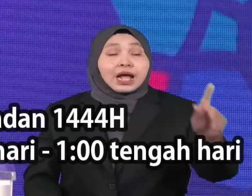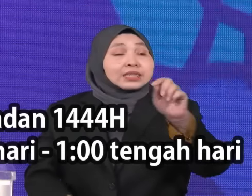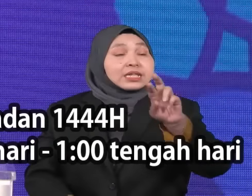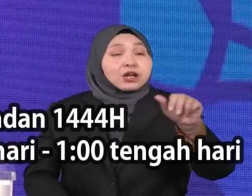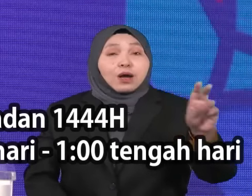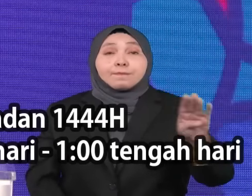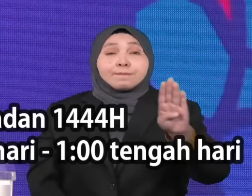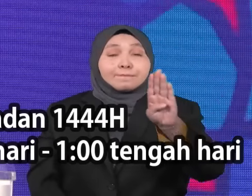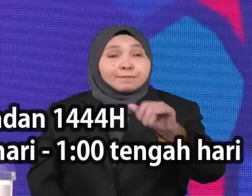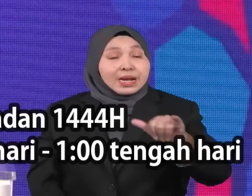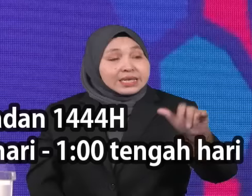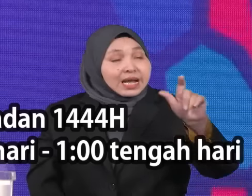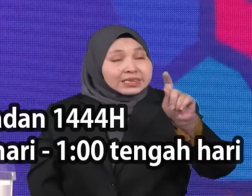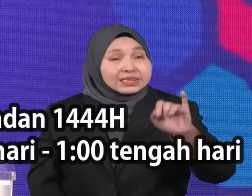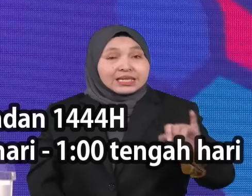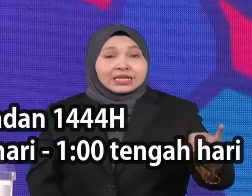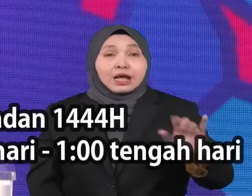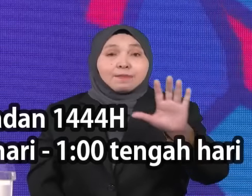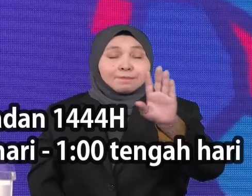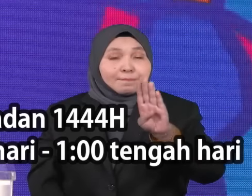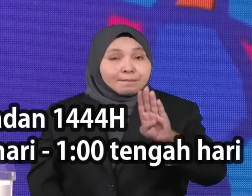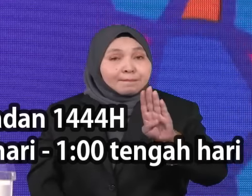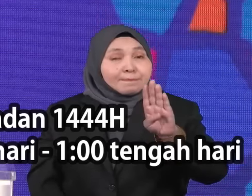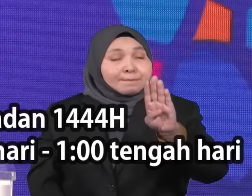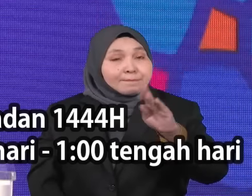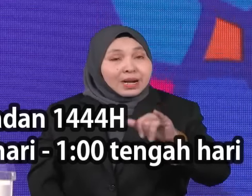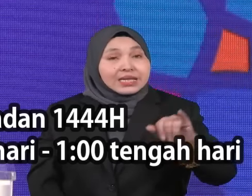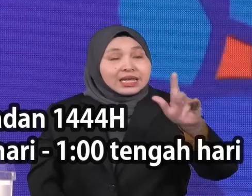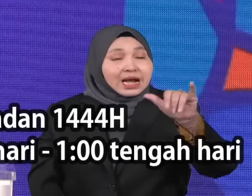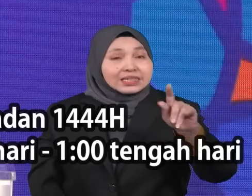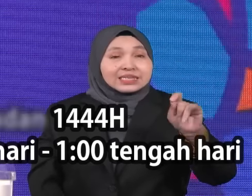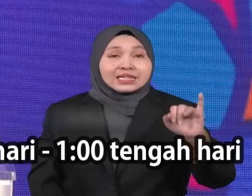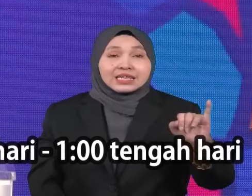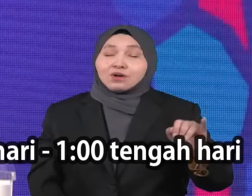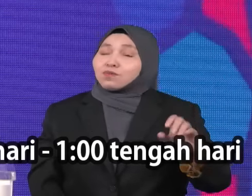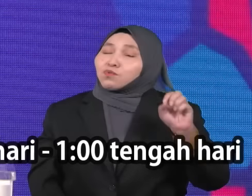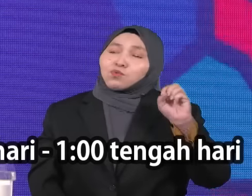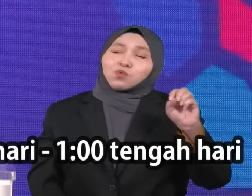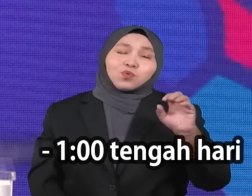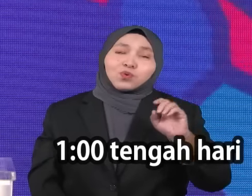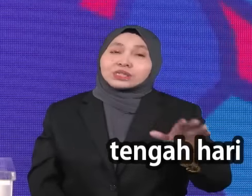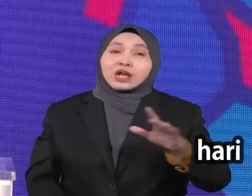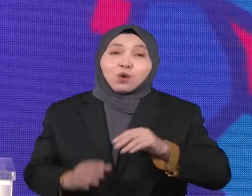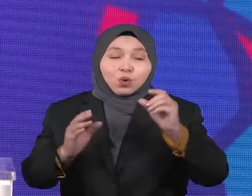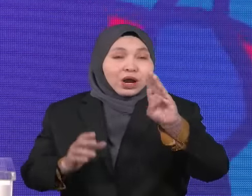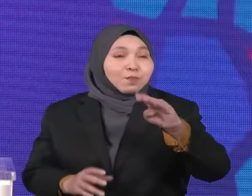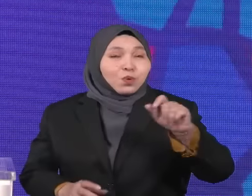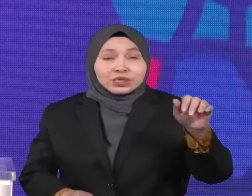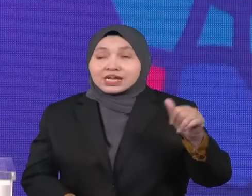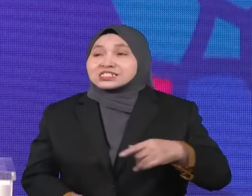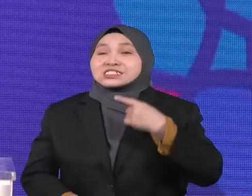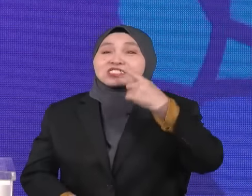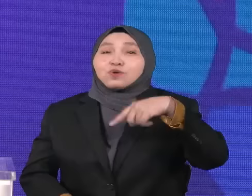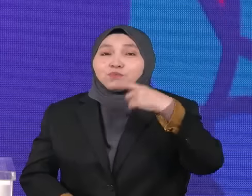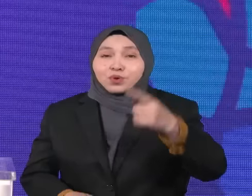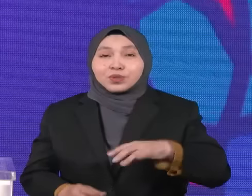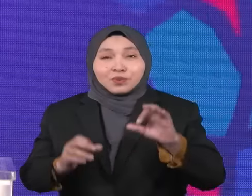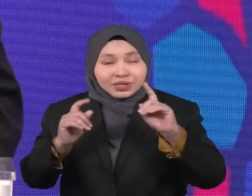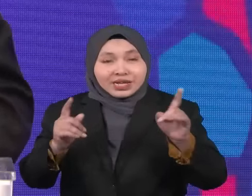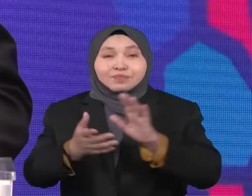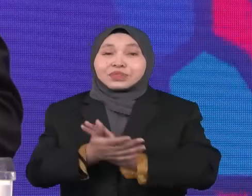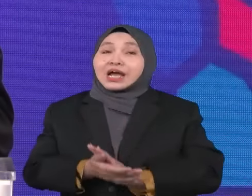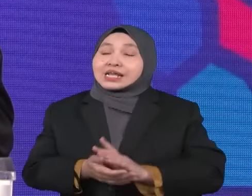sekalian? Bayyati. Sekali lagi nak dengar? Bayyati. Puf, bayyati. Orang buat tersebut. Sedap, ah? Okey. Mari